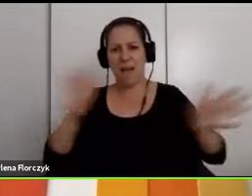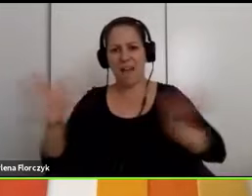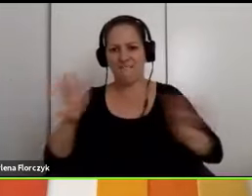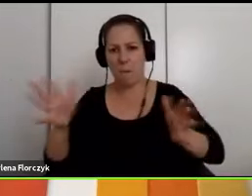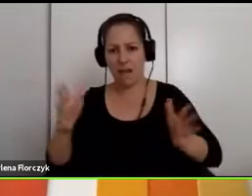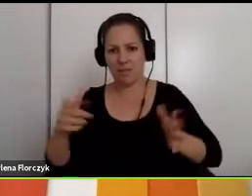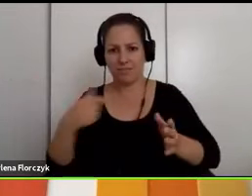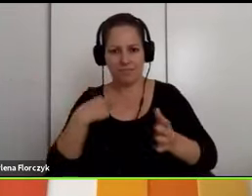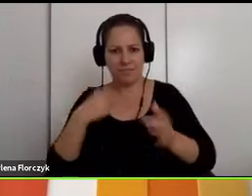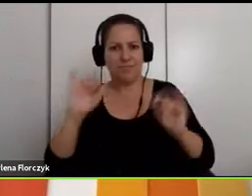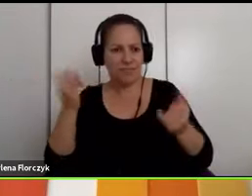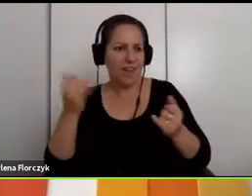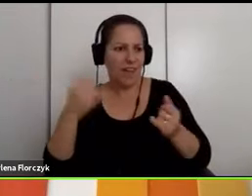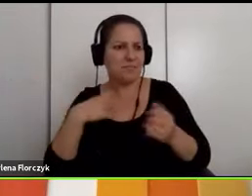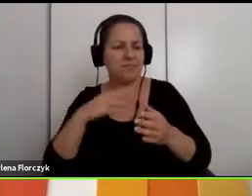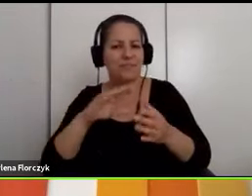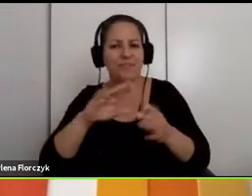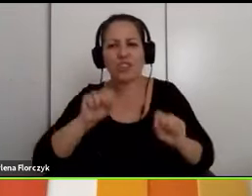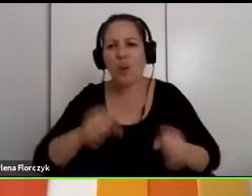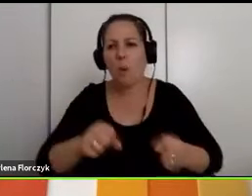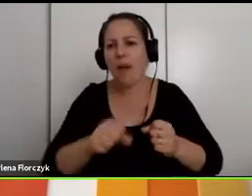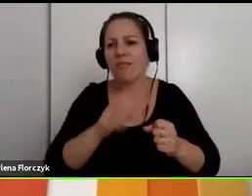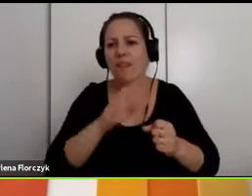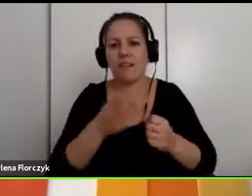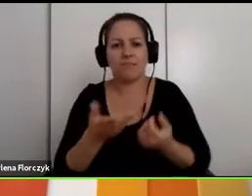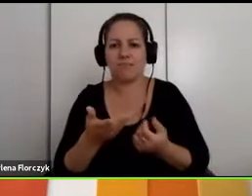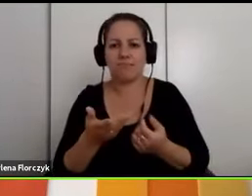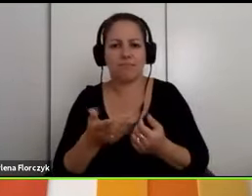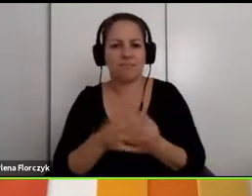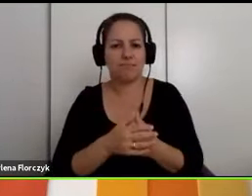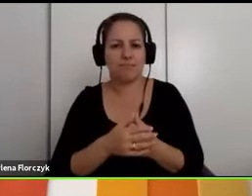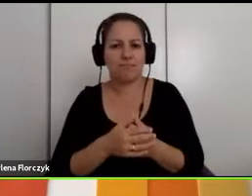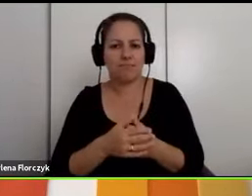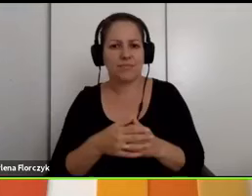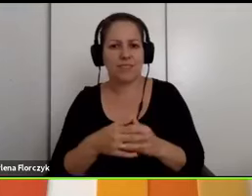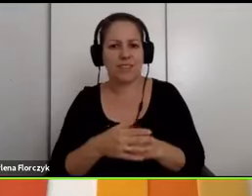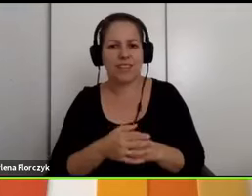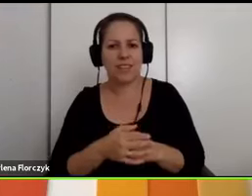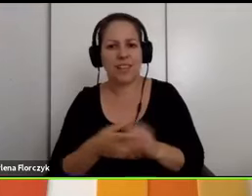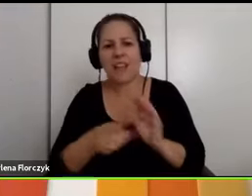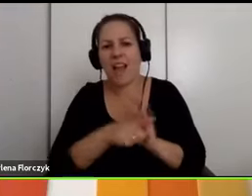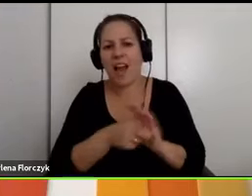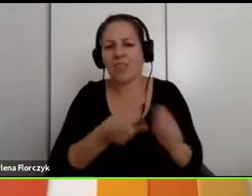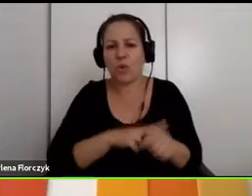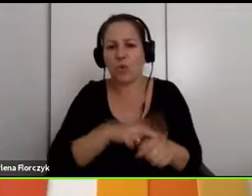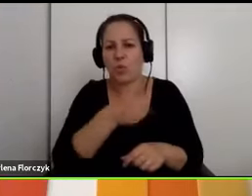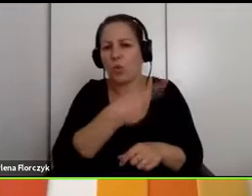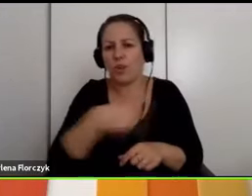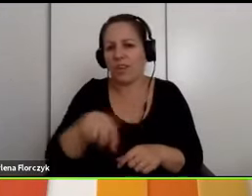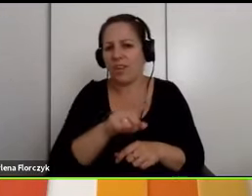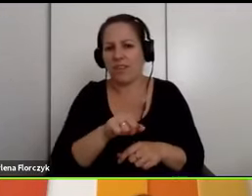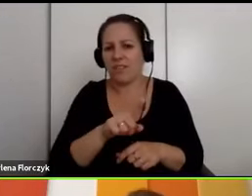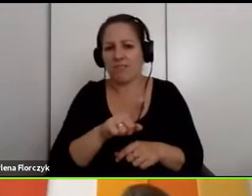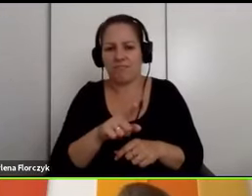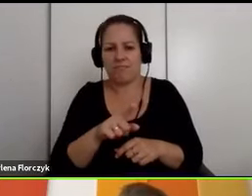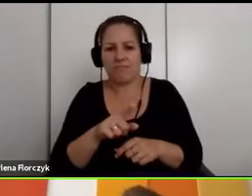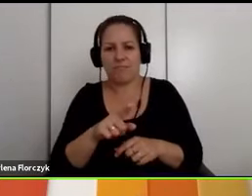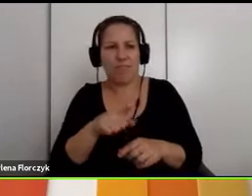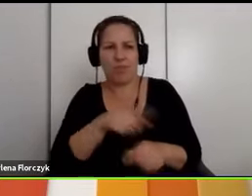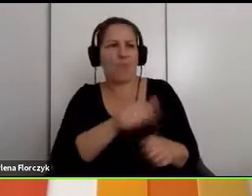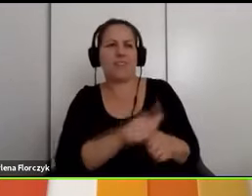pod tym podpisać, jakby pod działania takie, jakby dla niektórych nie są